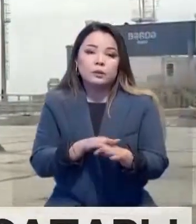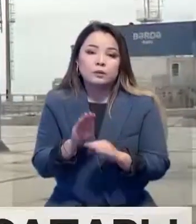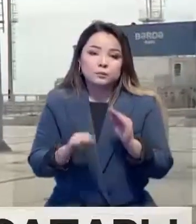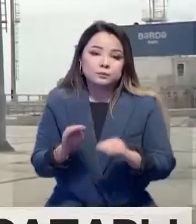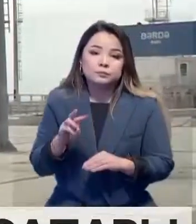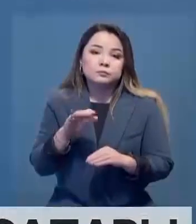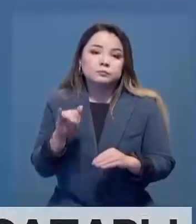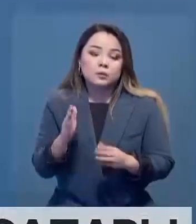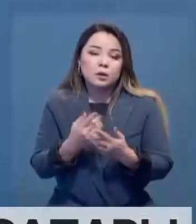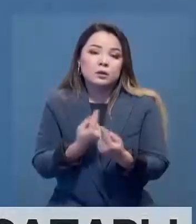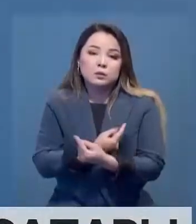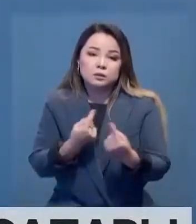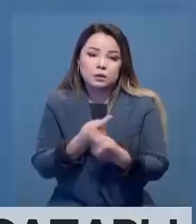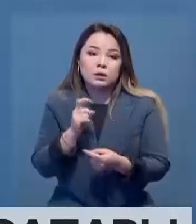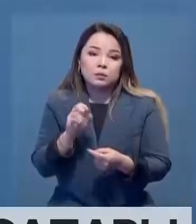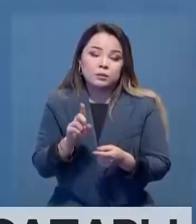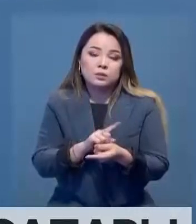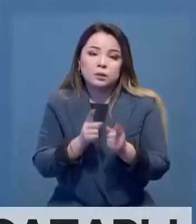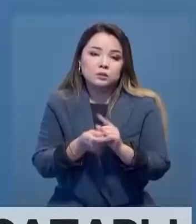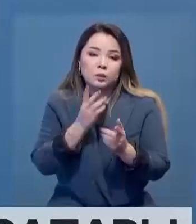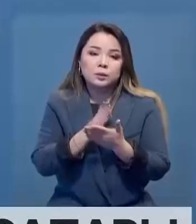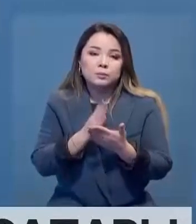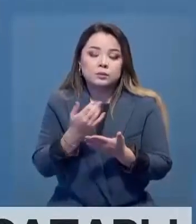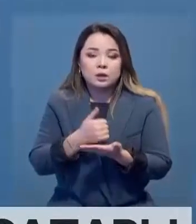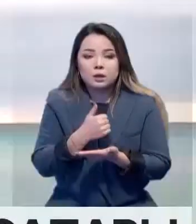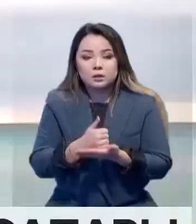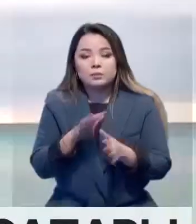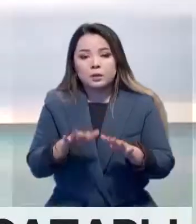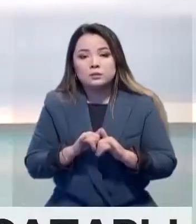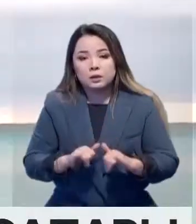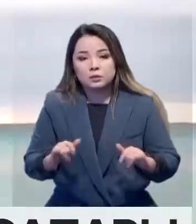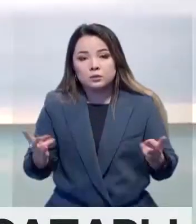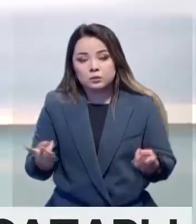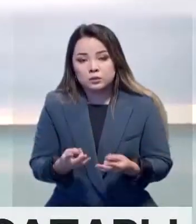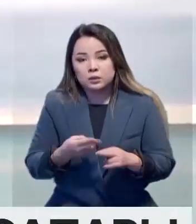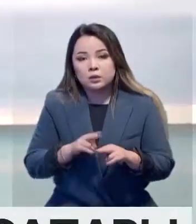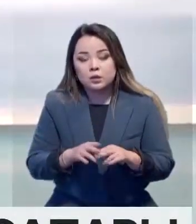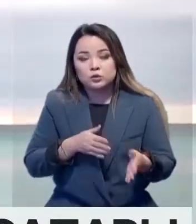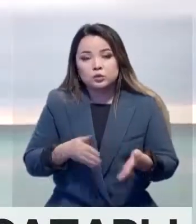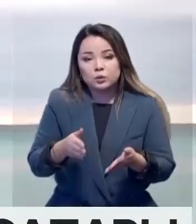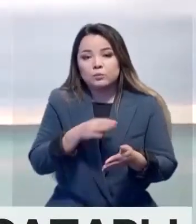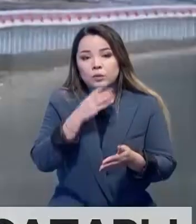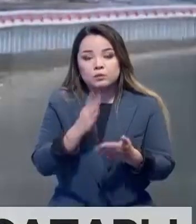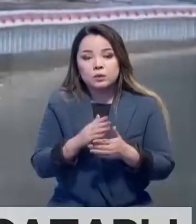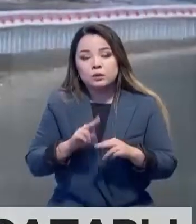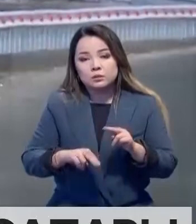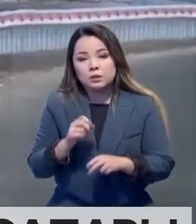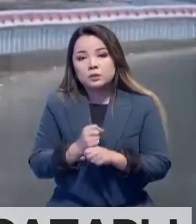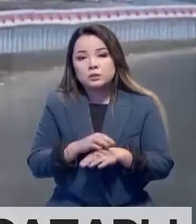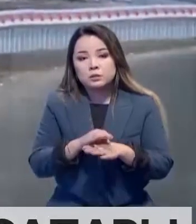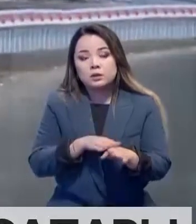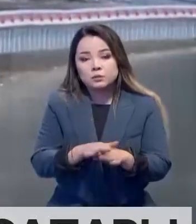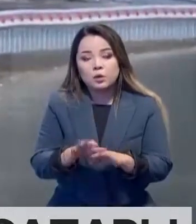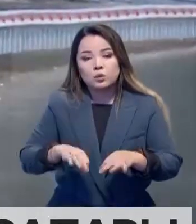біз Маңғыстау өңірін логистикалық хабқа айналдыруға ниеттіміз. Ал ол үшін әкімшілік кедергілерден арылу қажет. Олай болмай, жолын қанша жерден тақтайдай болса да көлік